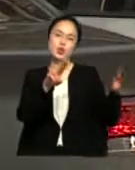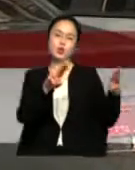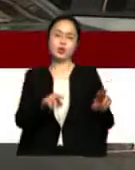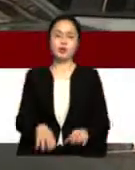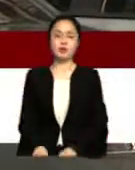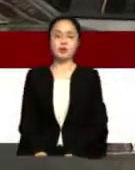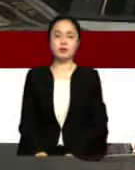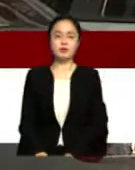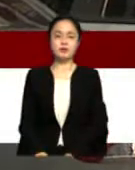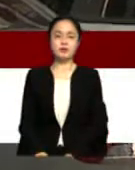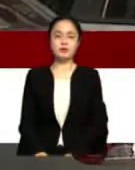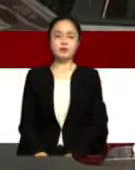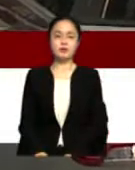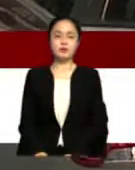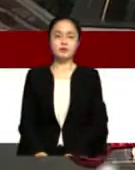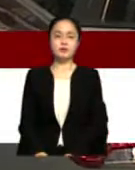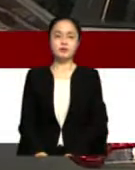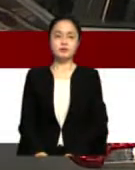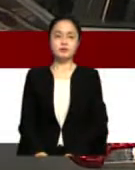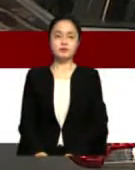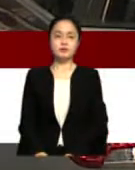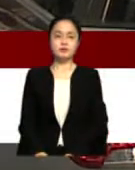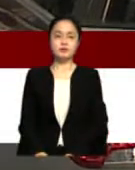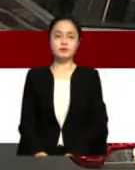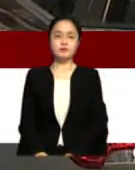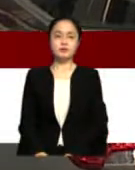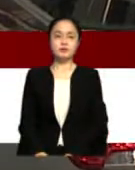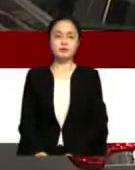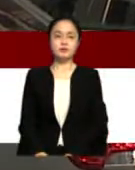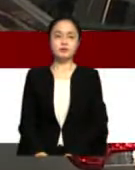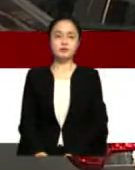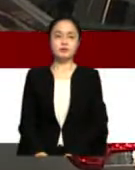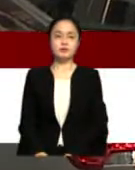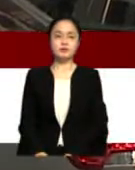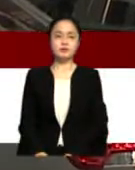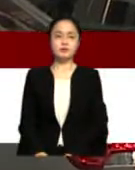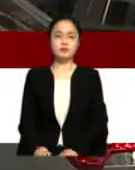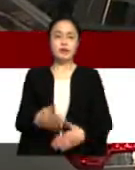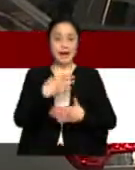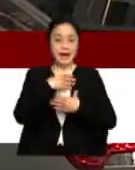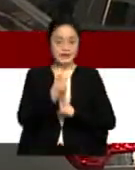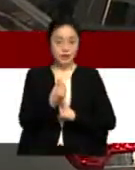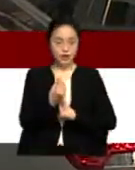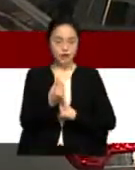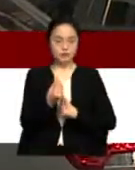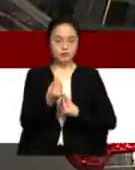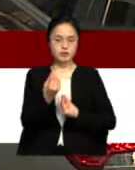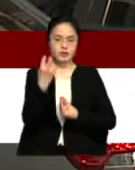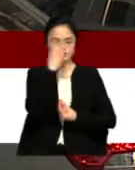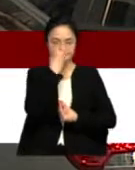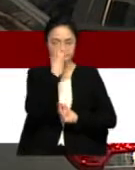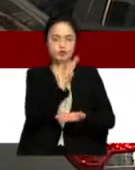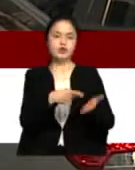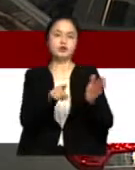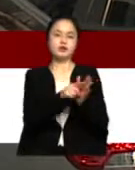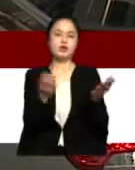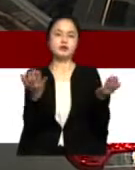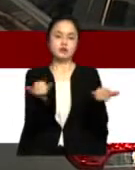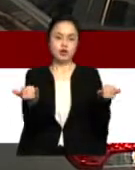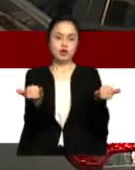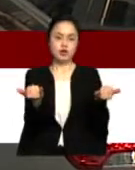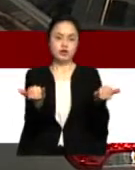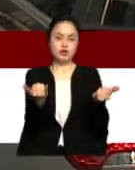현재 어 거의 다 바꿨어요 1억 4천 5백 거의 다 됐어요 그래서 안전진단을 업체를